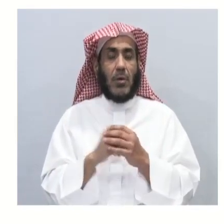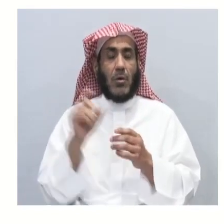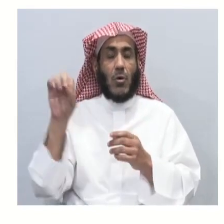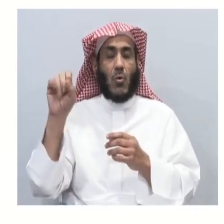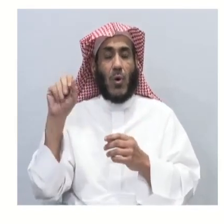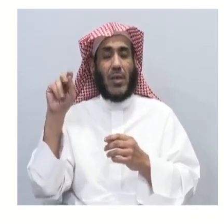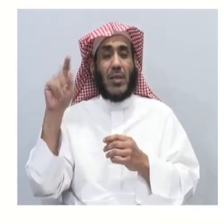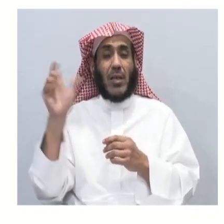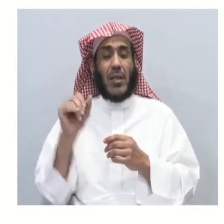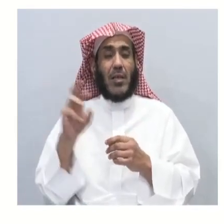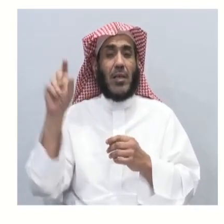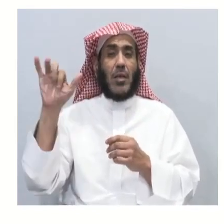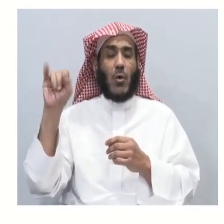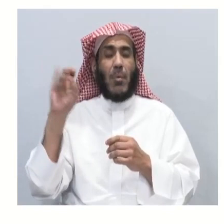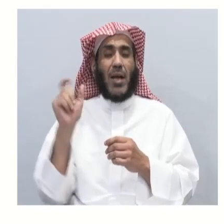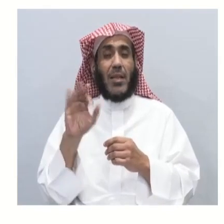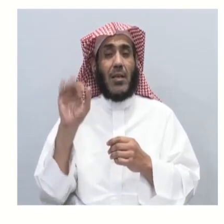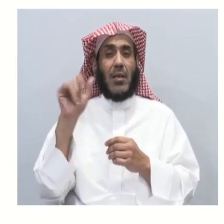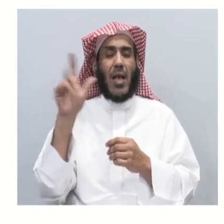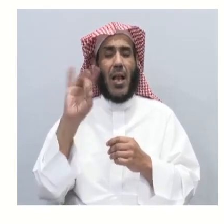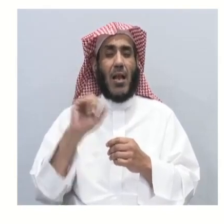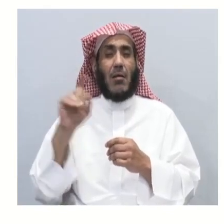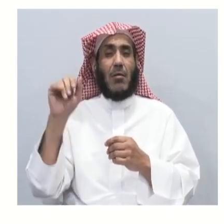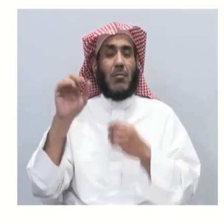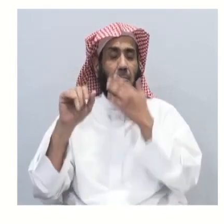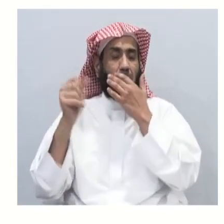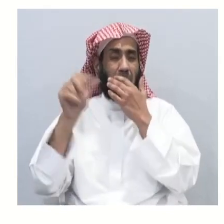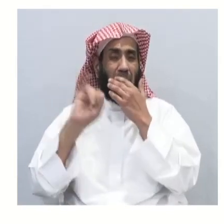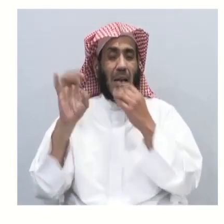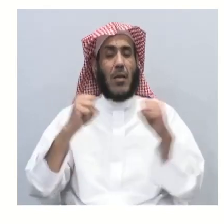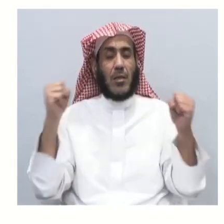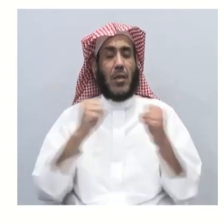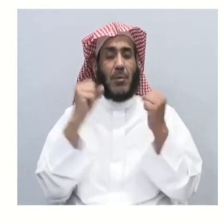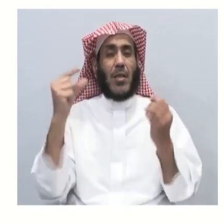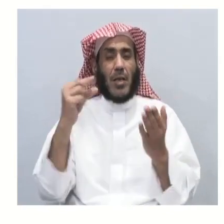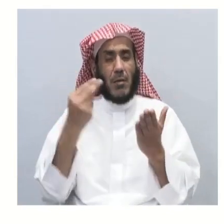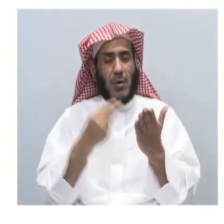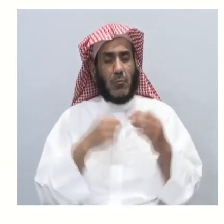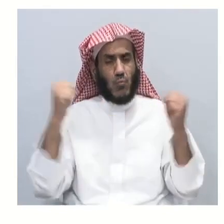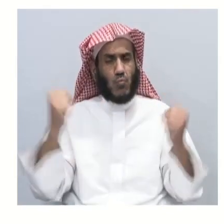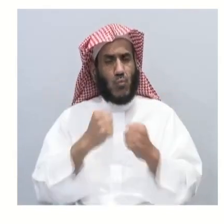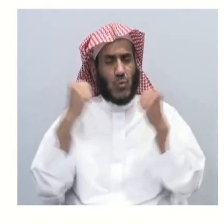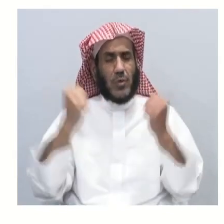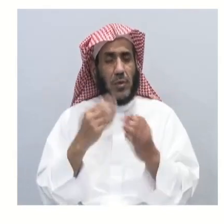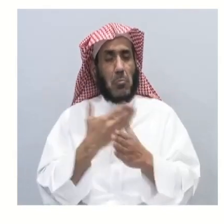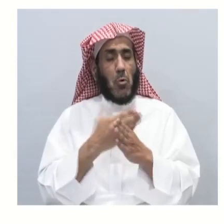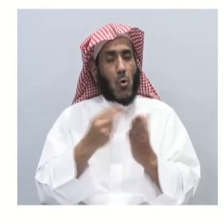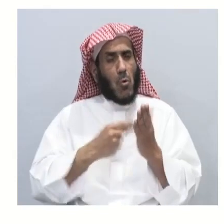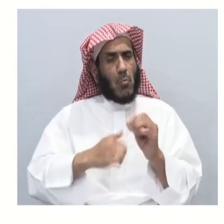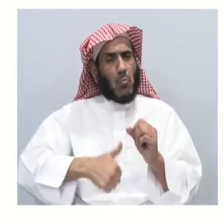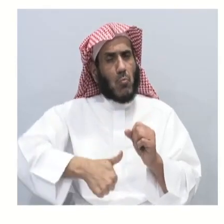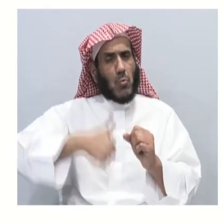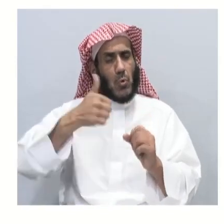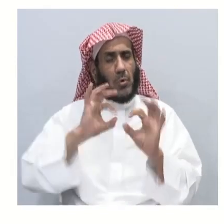وقتئذ، يومئذ، لئلا، ألا. نتدرب على هذه الكلمات لكي نتقن كتابتها